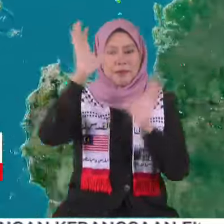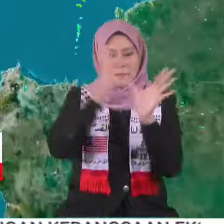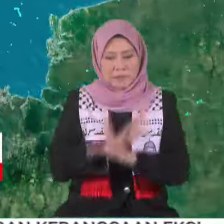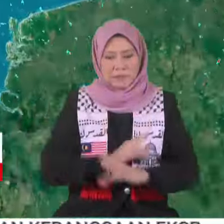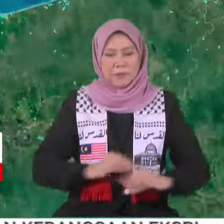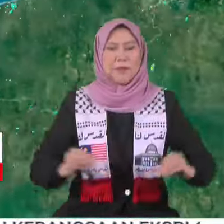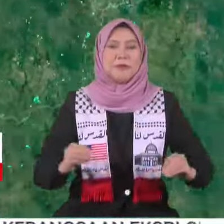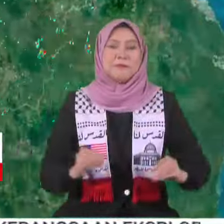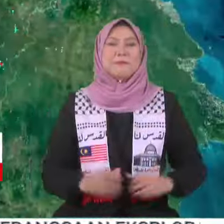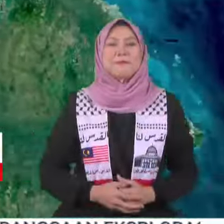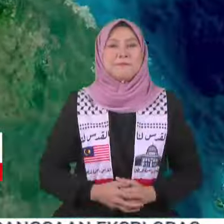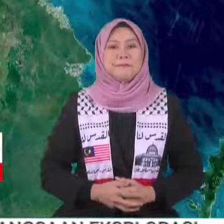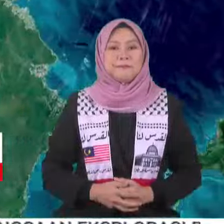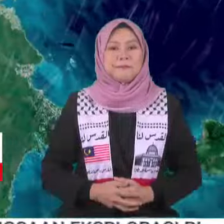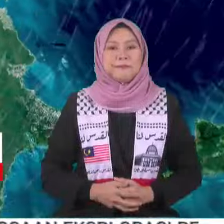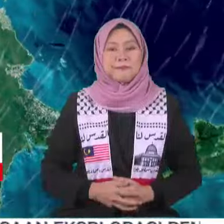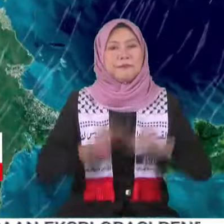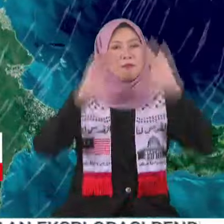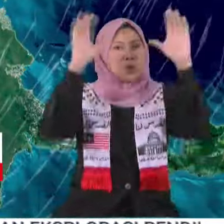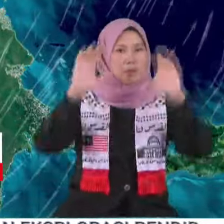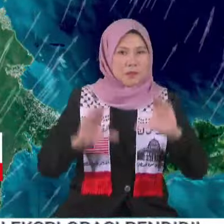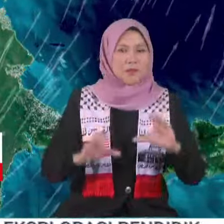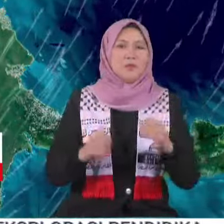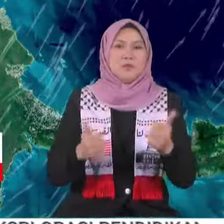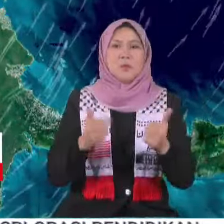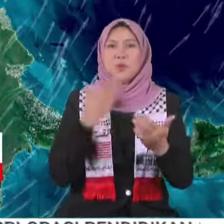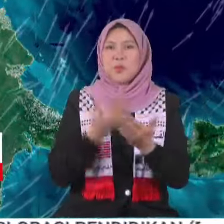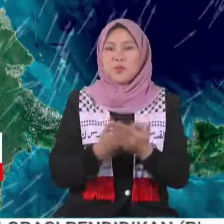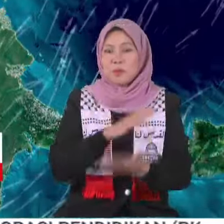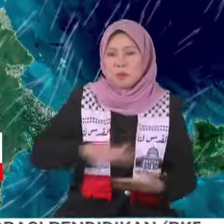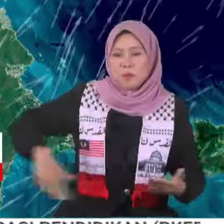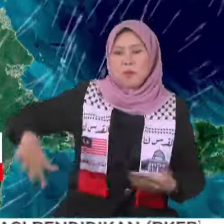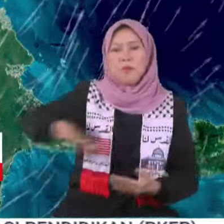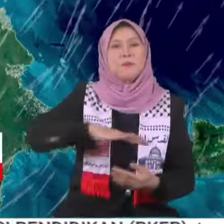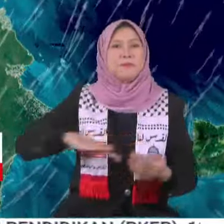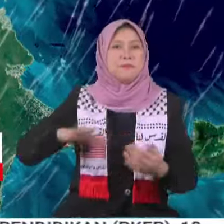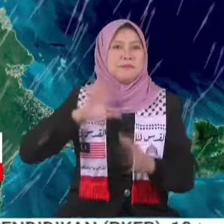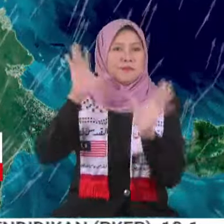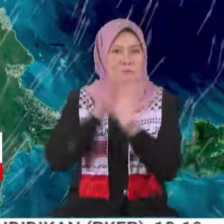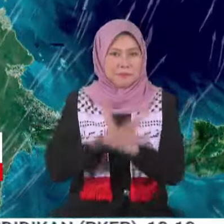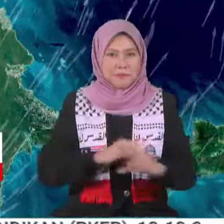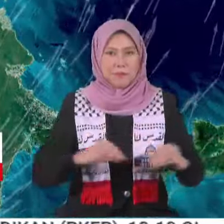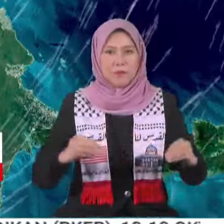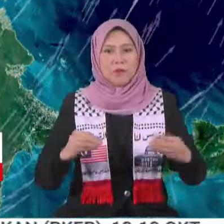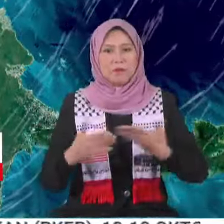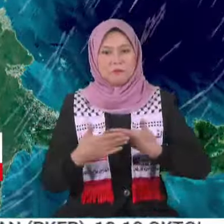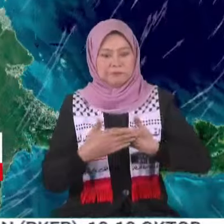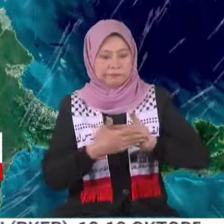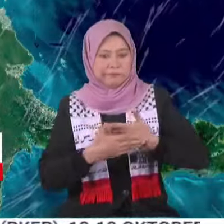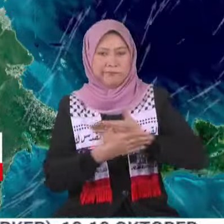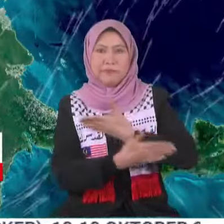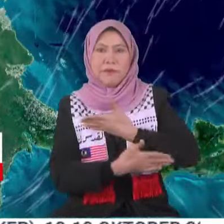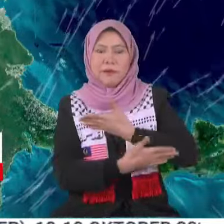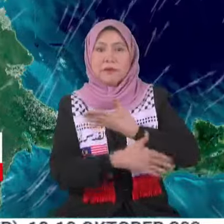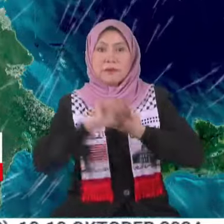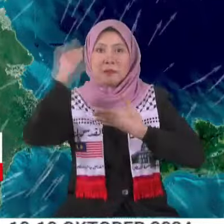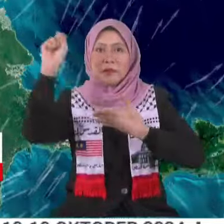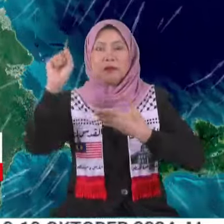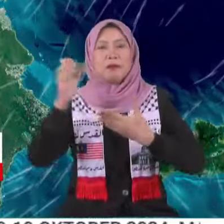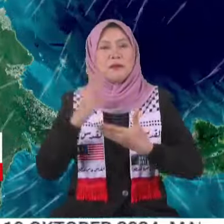Sarawak. Pada ketika ini, keadaan cuaca baik dan tiada hujan di hampir ke semua kawasan di Sarawak dan juga Sabah, kecuali